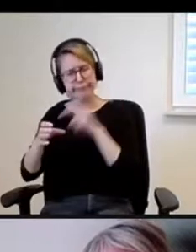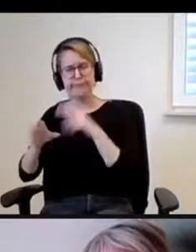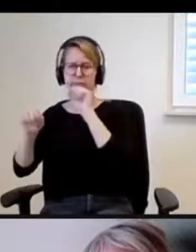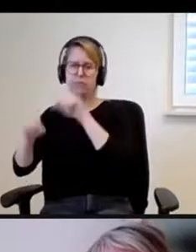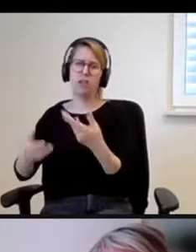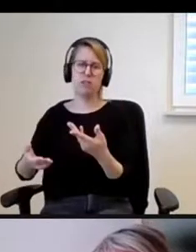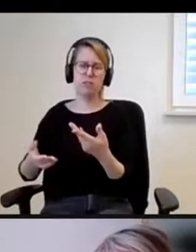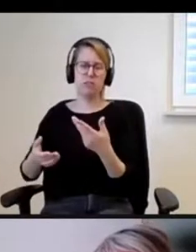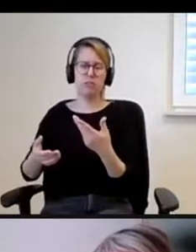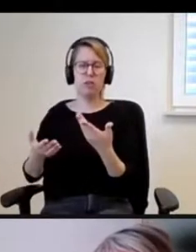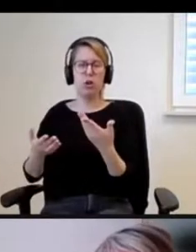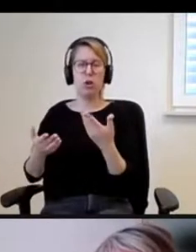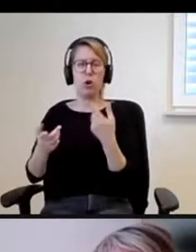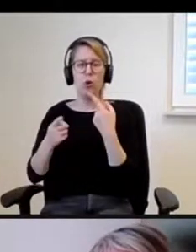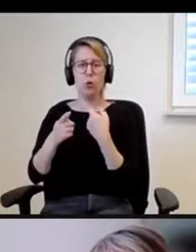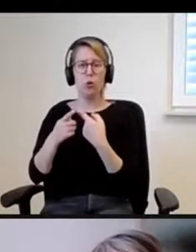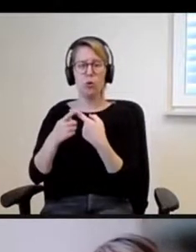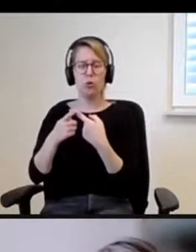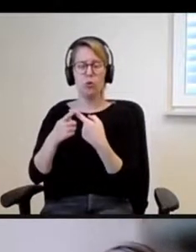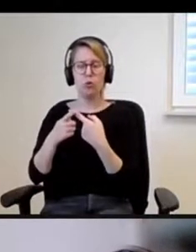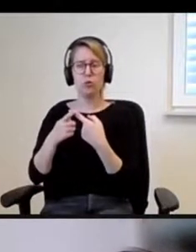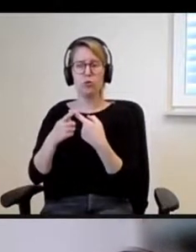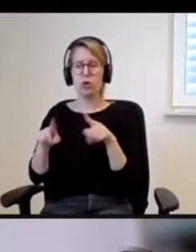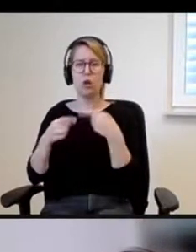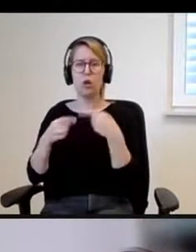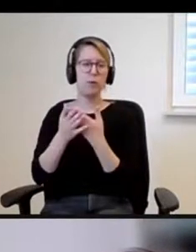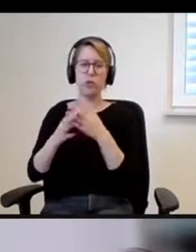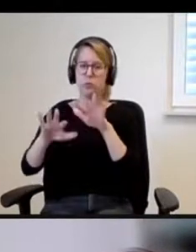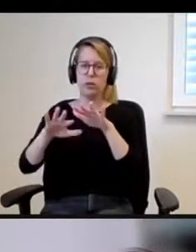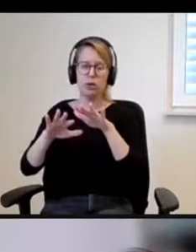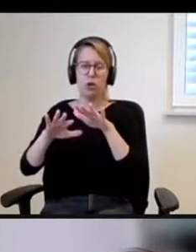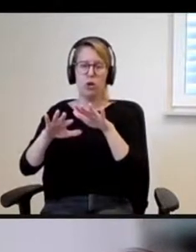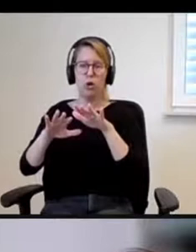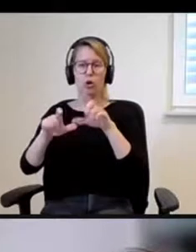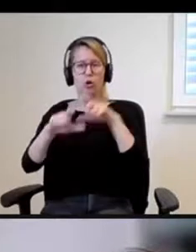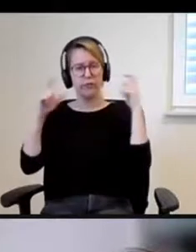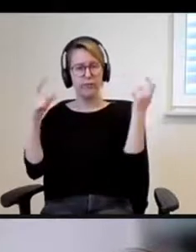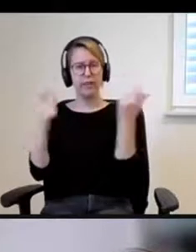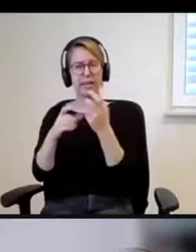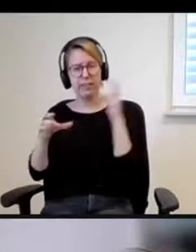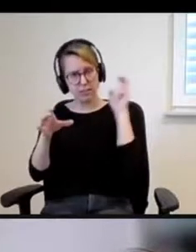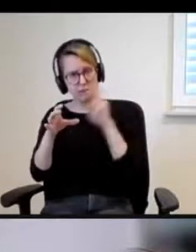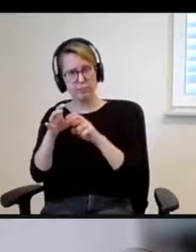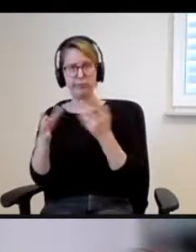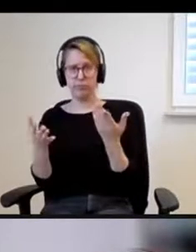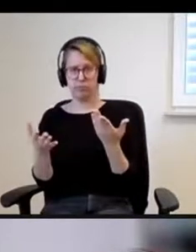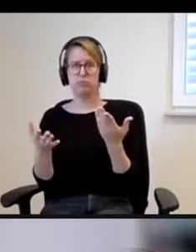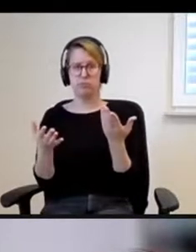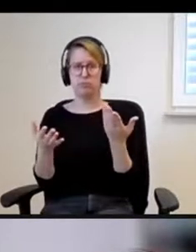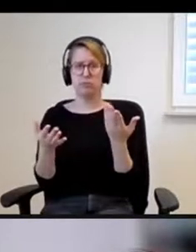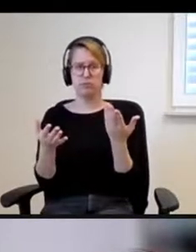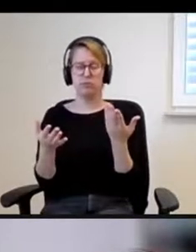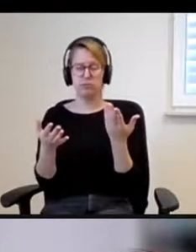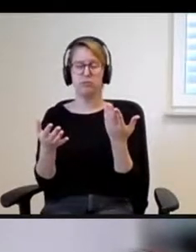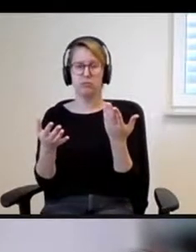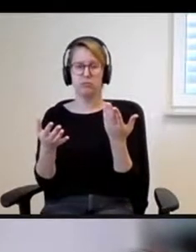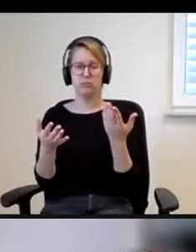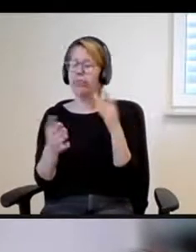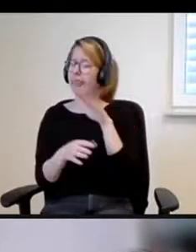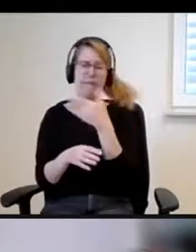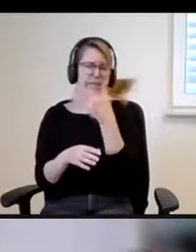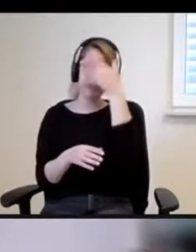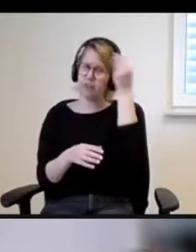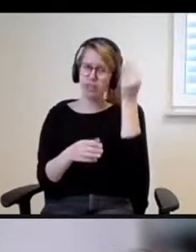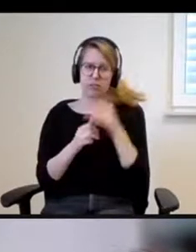de suivre des conférences. Donc, un autre aspect qui nous paraît important, c'est qu'une